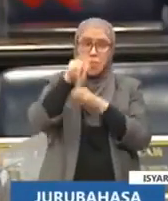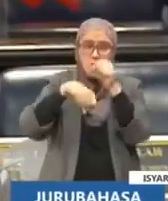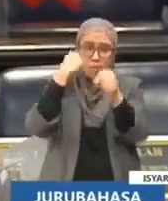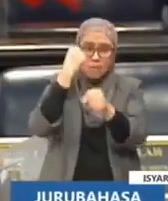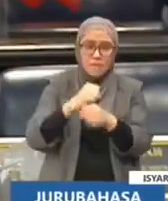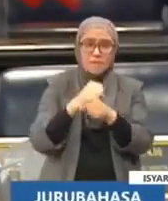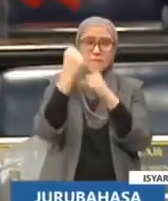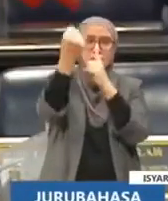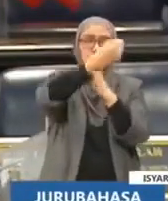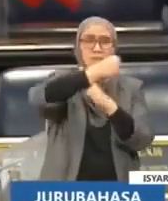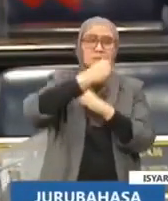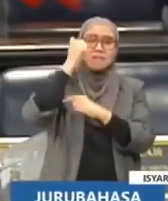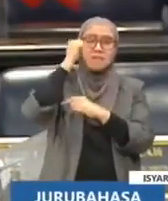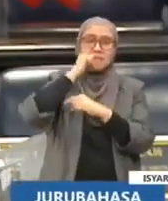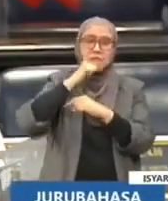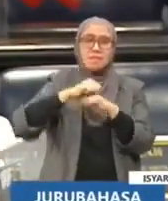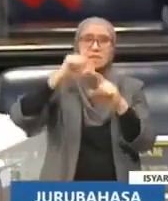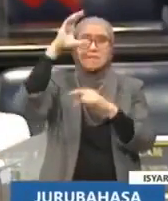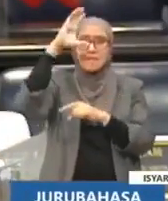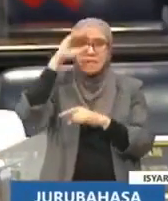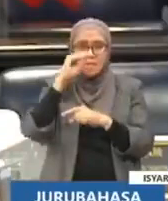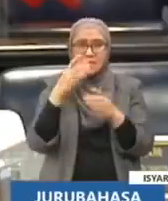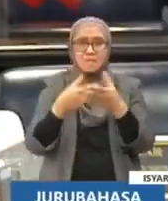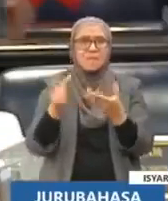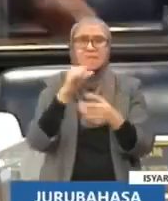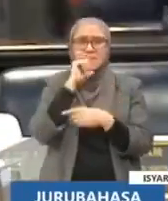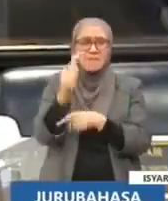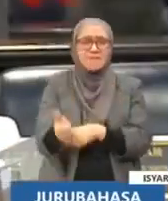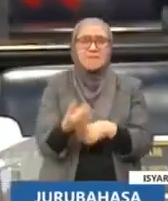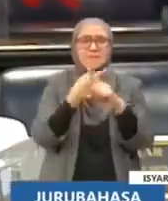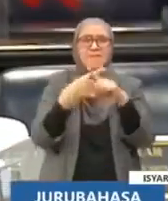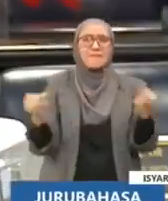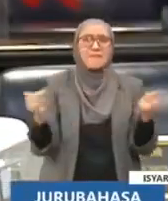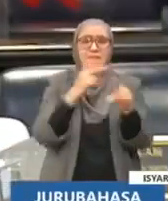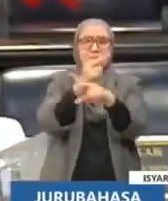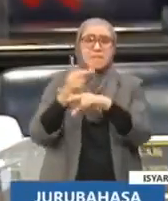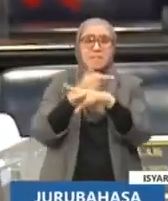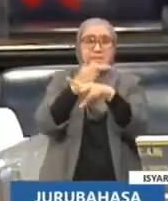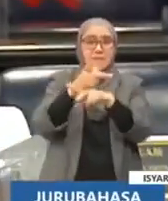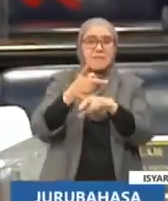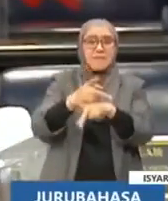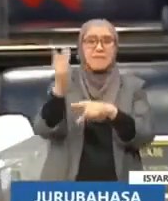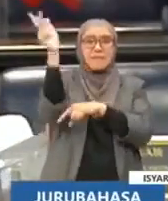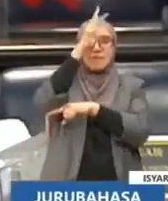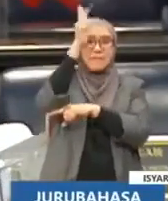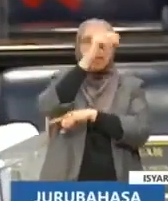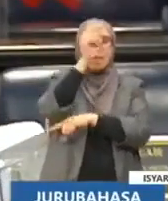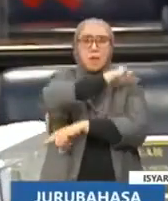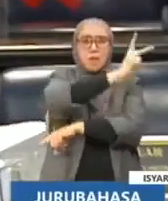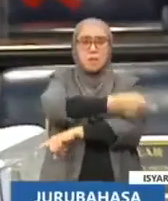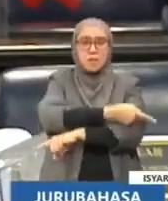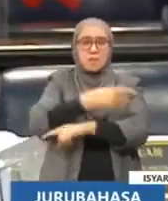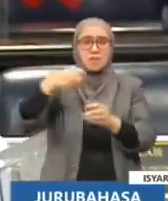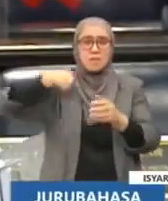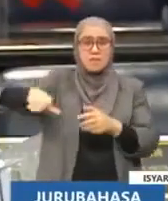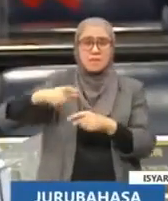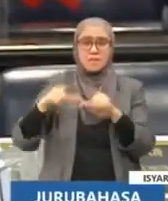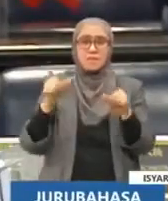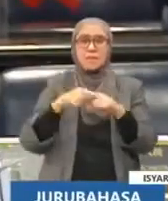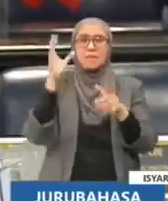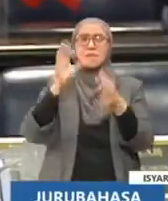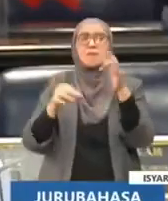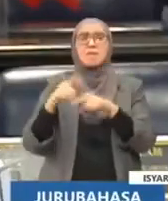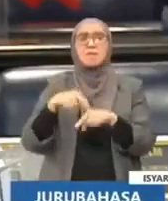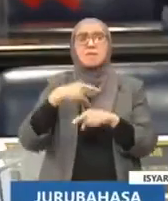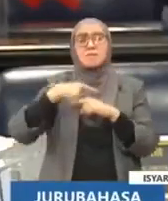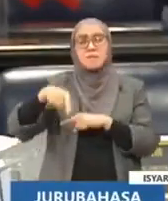gender dan wanita tidak terbela pun oleh kerajaan dan kuasa-kuasa asing ini. Jadi takkanlah kita nak harapkan Afghanistan yang baru ambil alih kerajaan